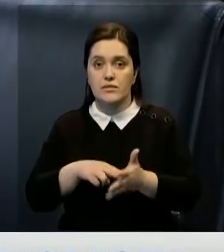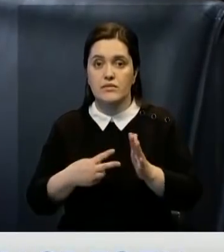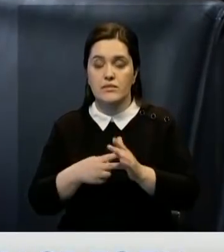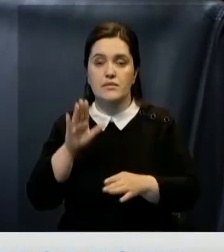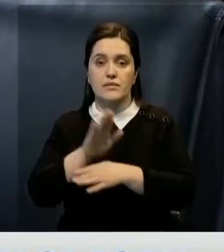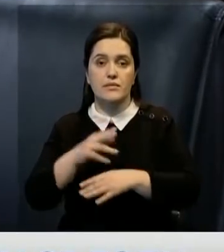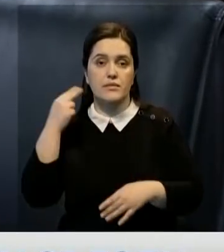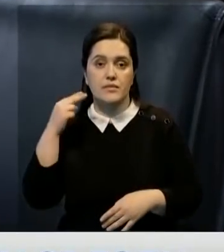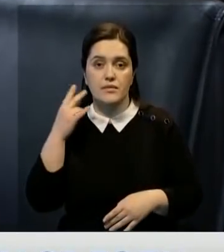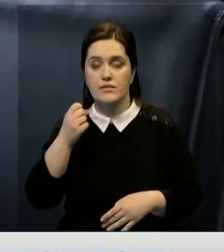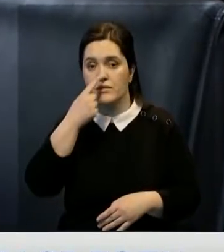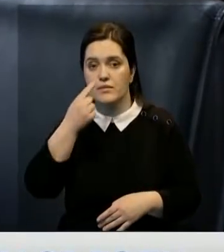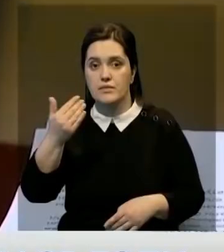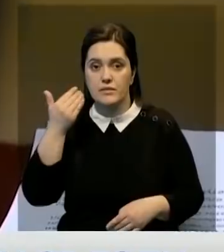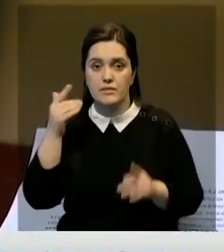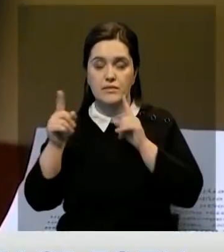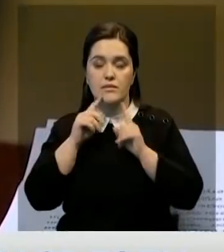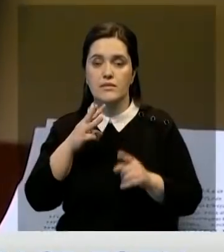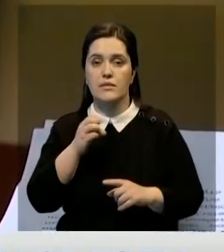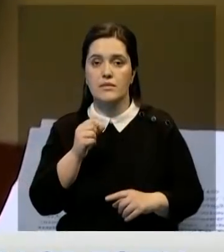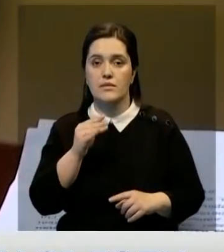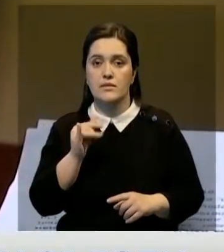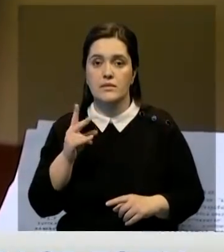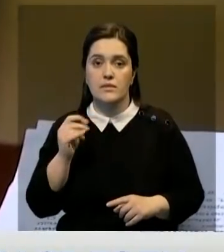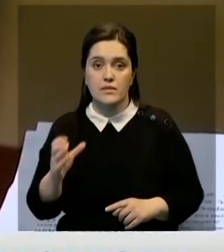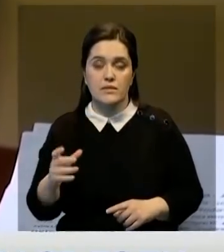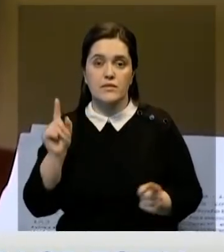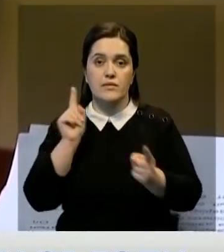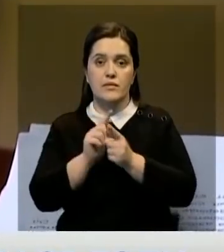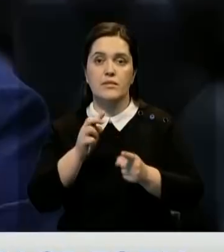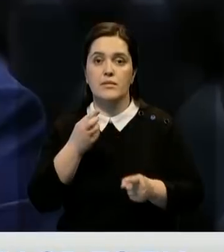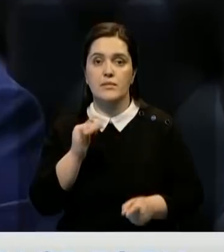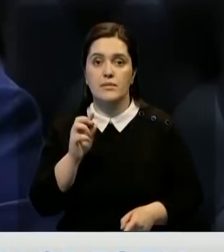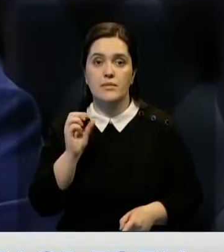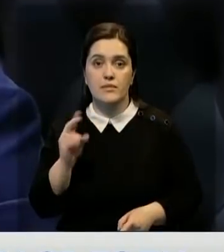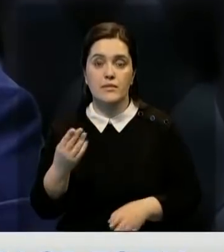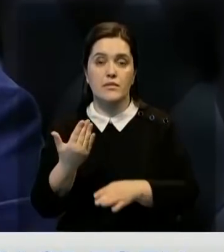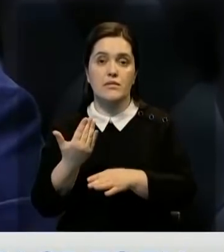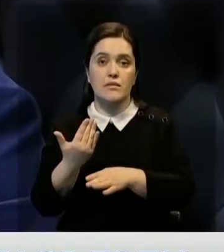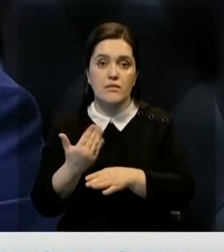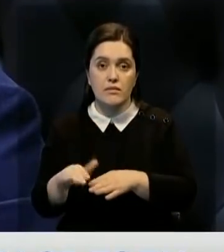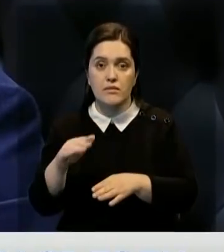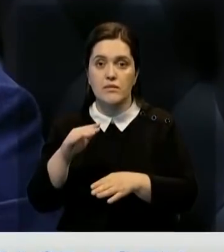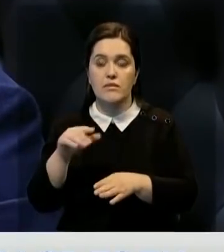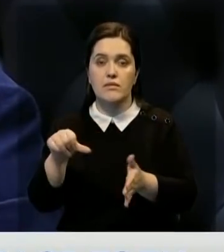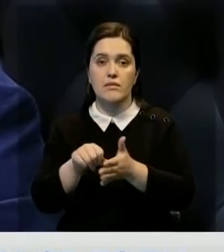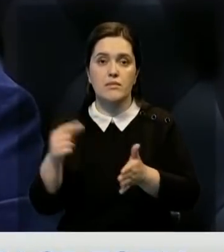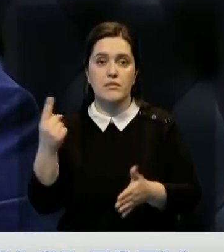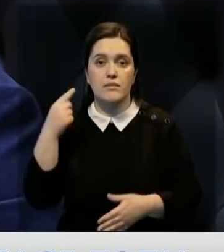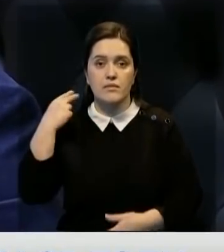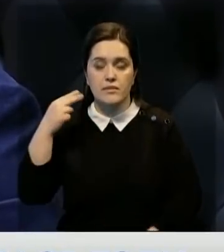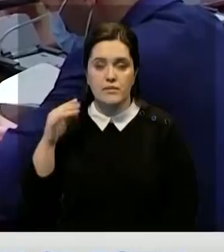задач поставленных президентом на недавнем заседании мажилиса ходе встречи байбек отдельно остановился на роли